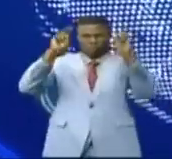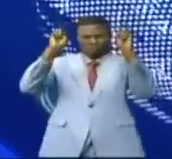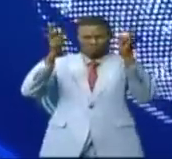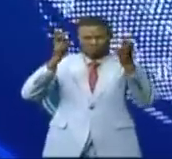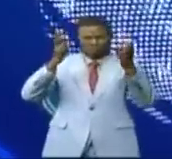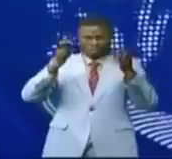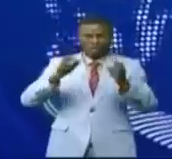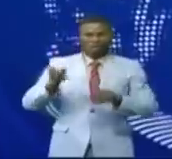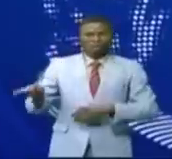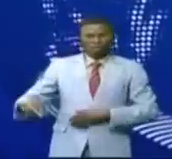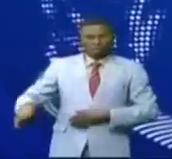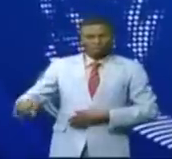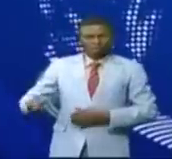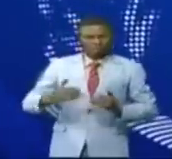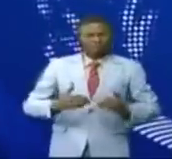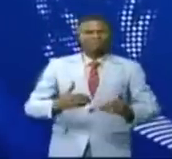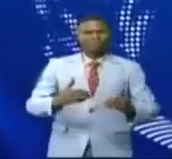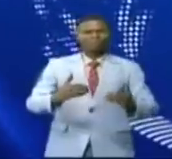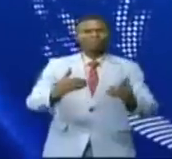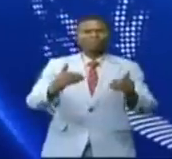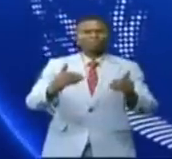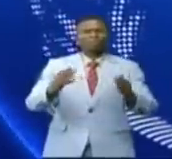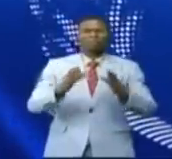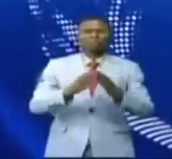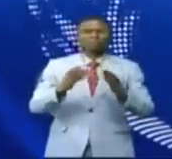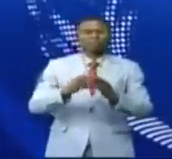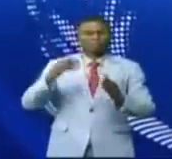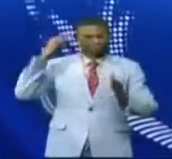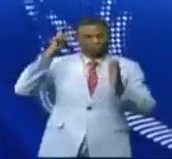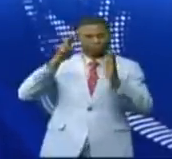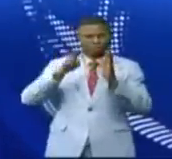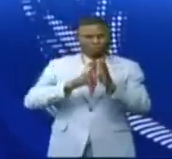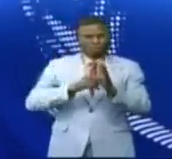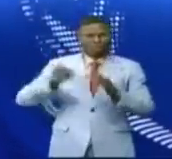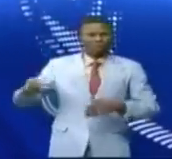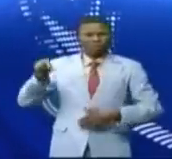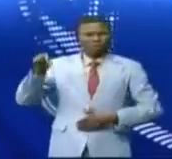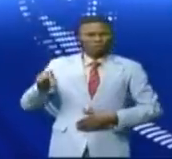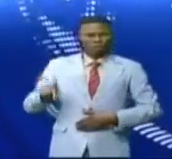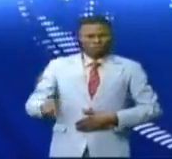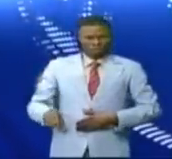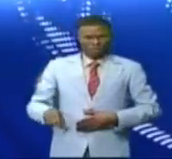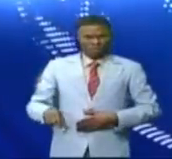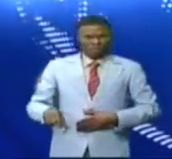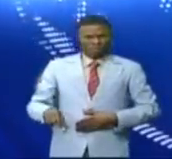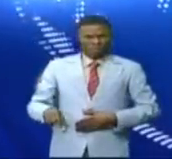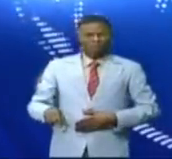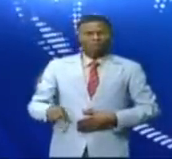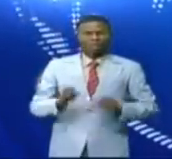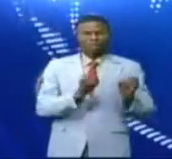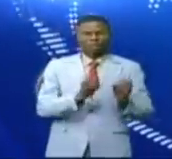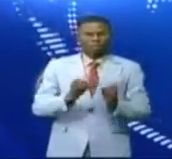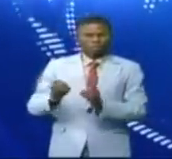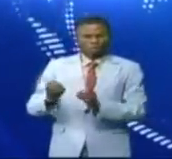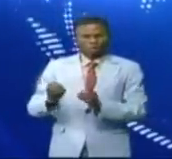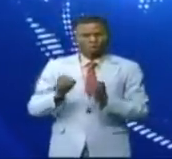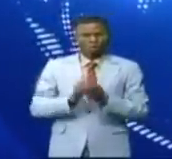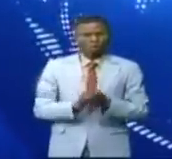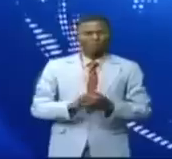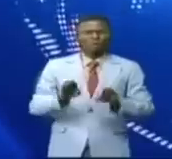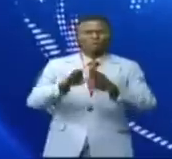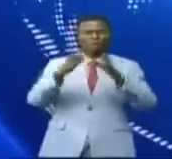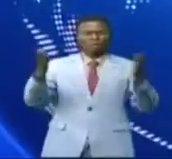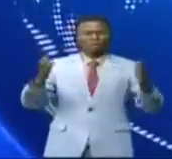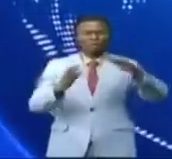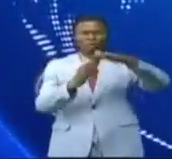provence se poursuit avec le gouverneur jacques qui avoue l'a4 et qui a donné ou qui a inauguré les